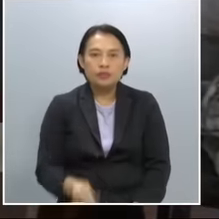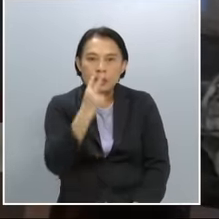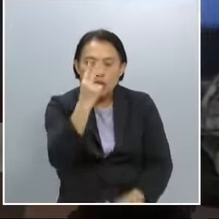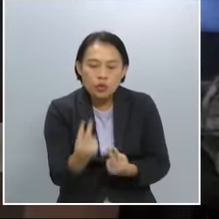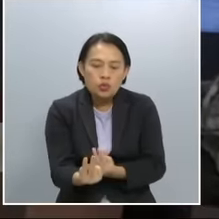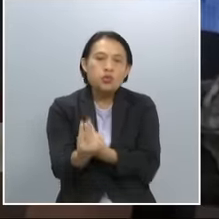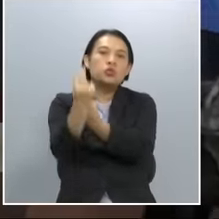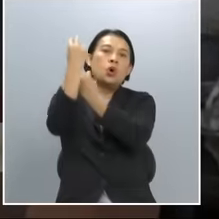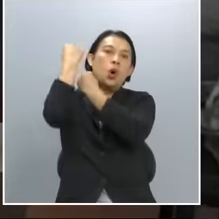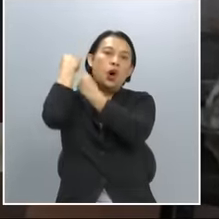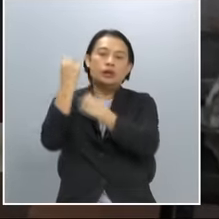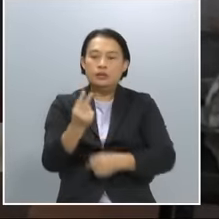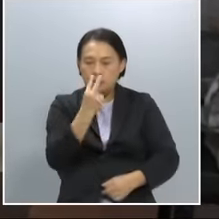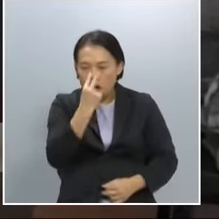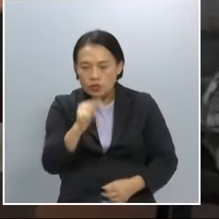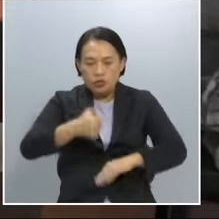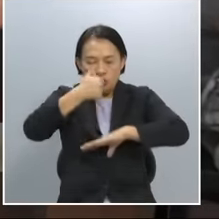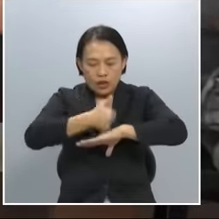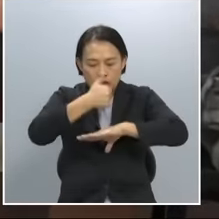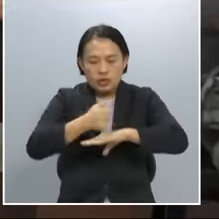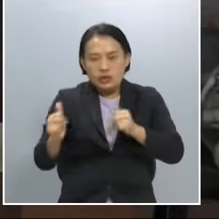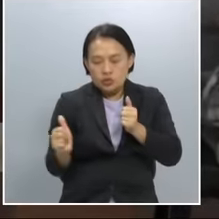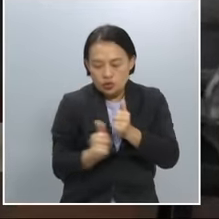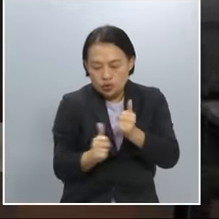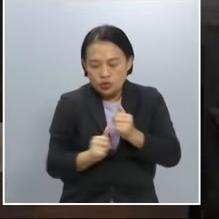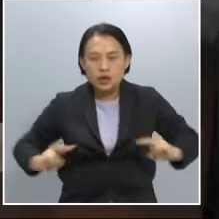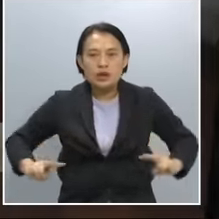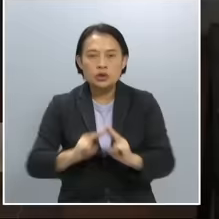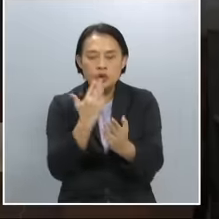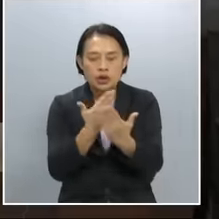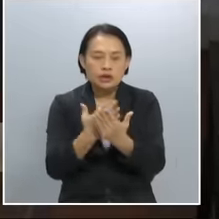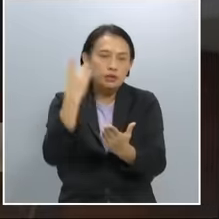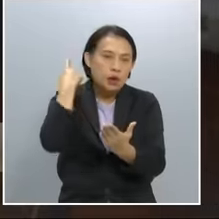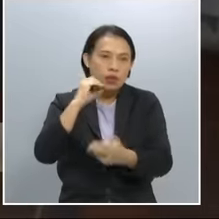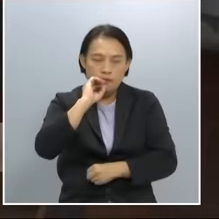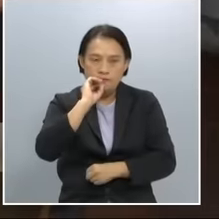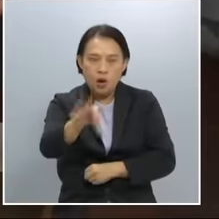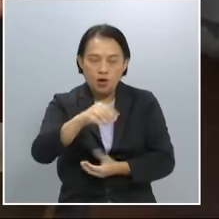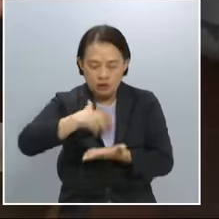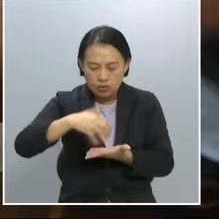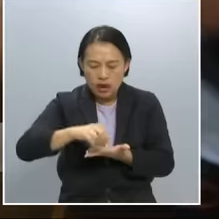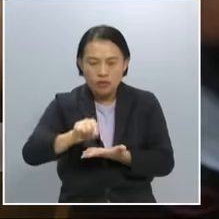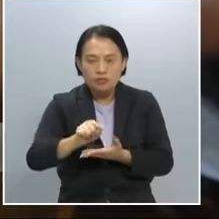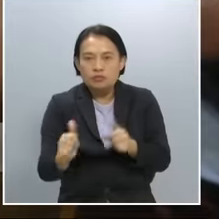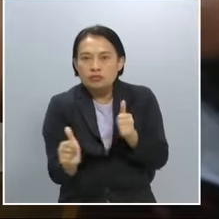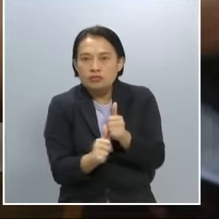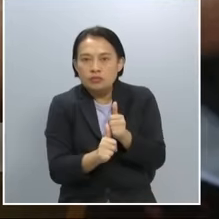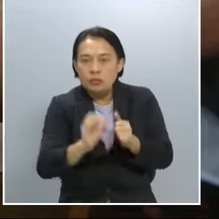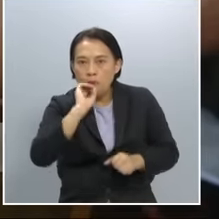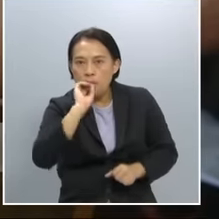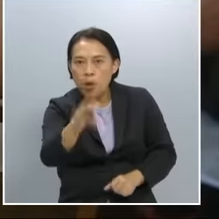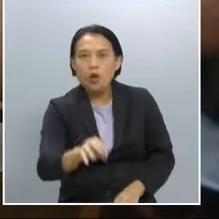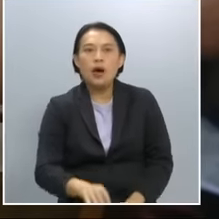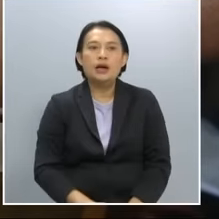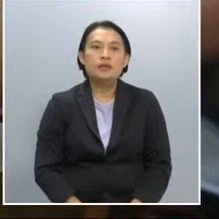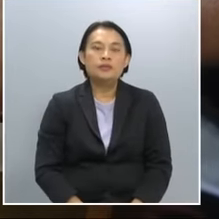รจนสกุลรัฐมนตรีช่วยว่าการกระทรวงการคลังเมื่อวานนี้บอกเอาไว้เนี่ยคุณเผ่าภูมิบอกนะครับ